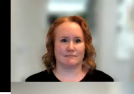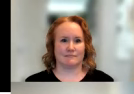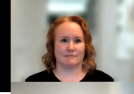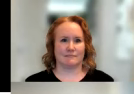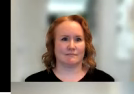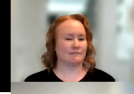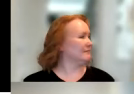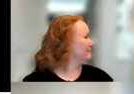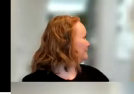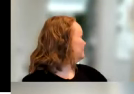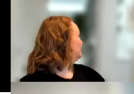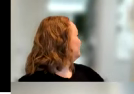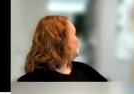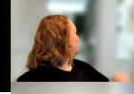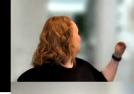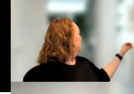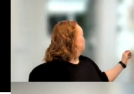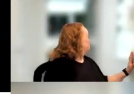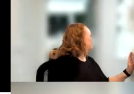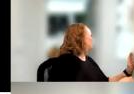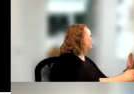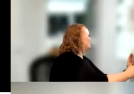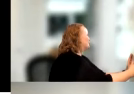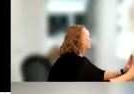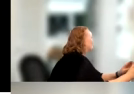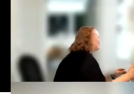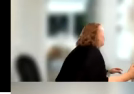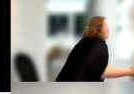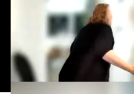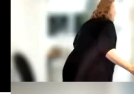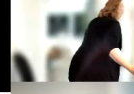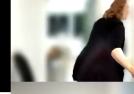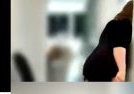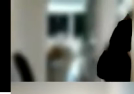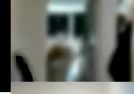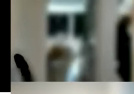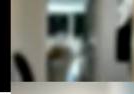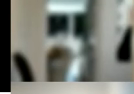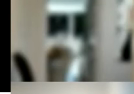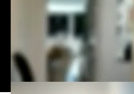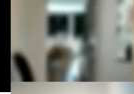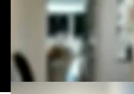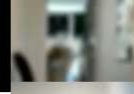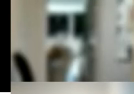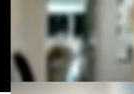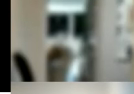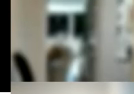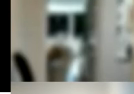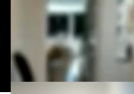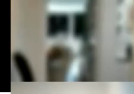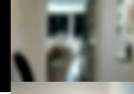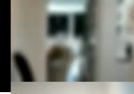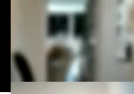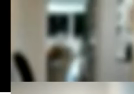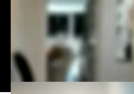18, som dere ser foran dere på sliden. Her fremgår det at fastleggelsen av de produkter og